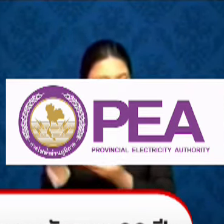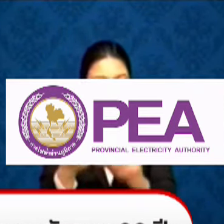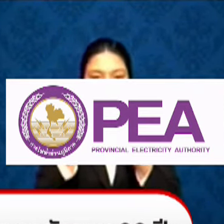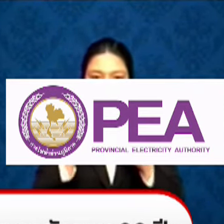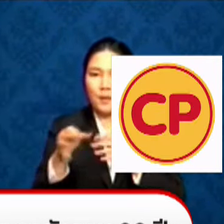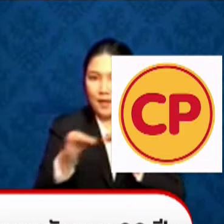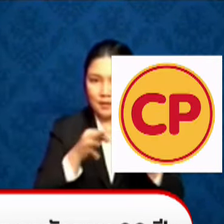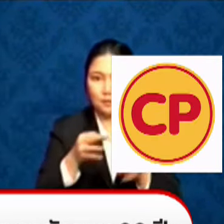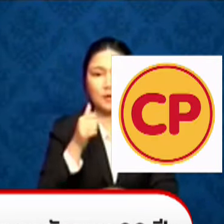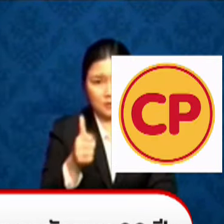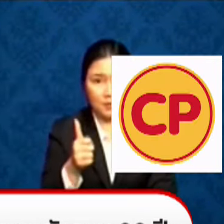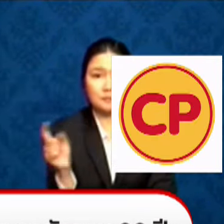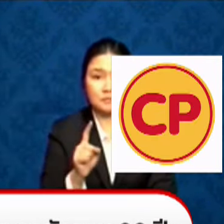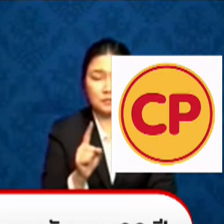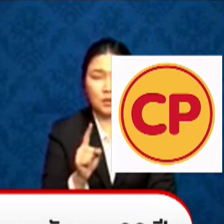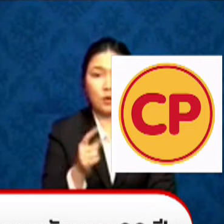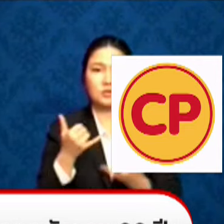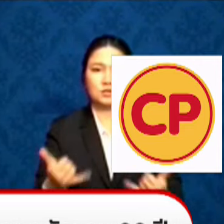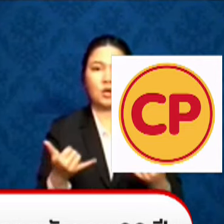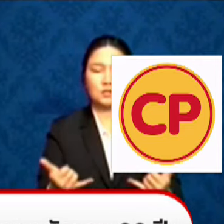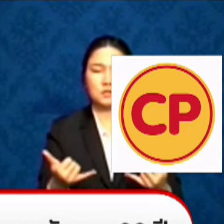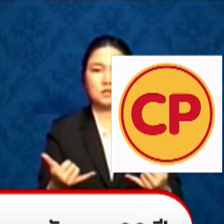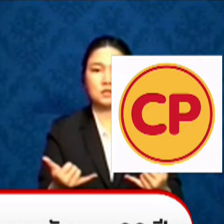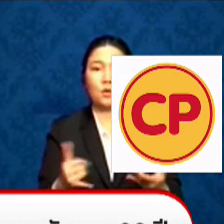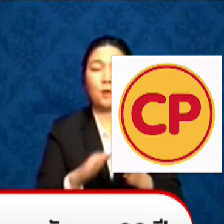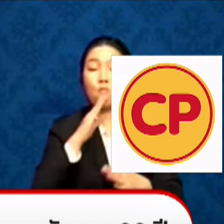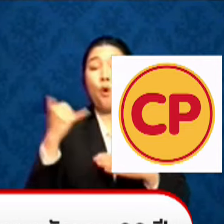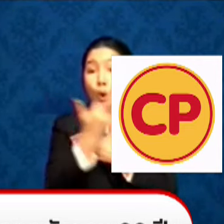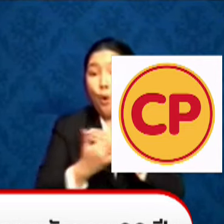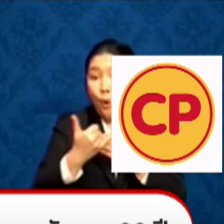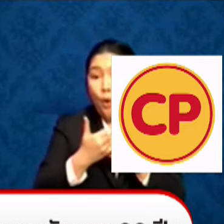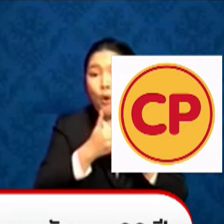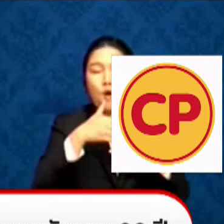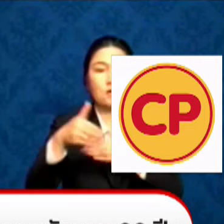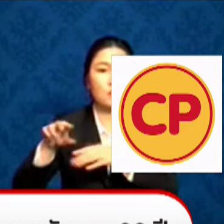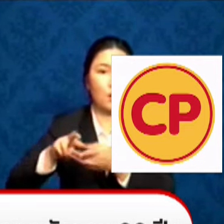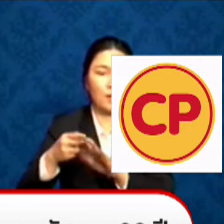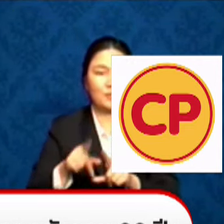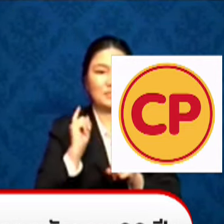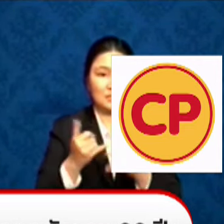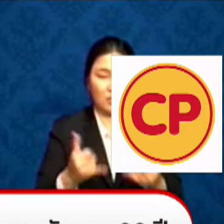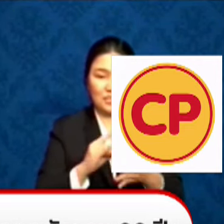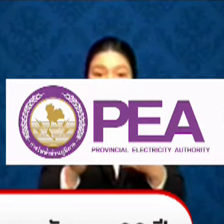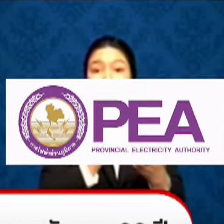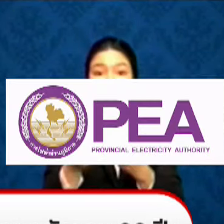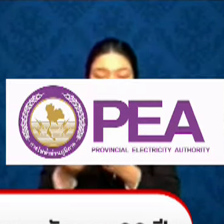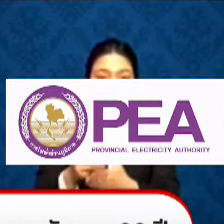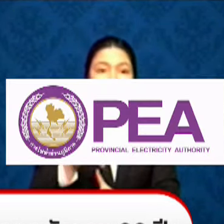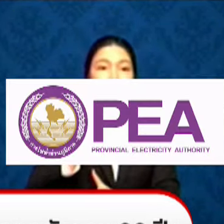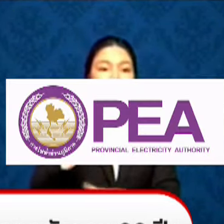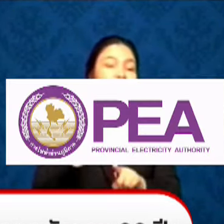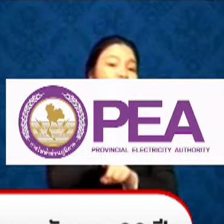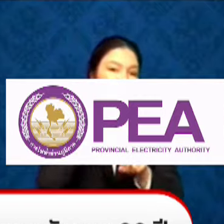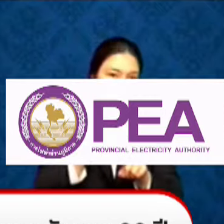ราบอย่างเข้าใจง่ายๆด้วยเลยครับว่าปัจจุบันต่างชาติถือคอนโดทั้งประเทศแค่ 16% มีเพียงแค่บางโครงการเท่